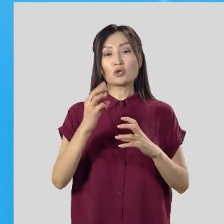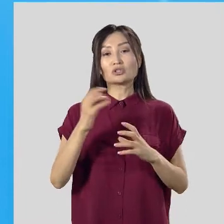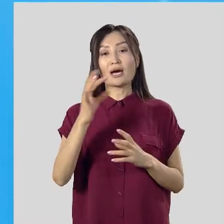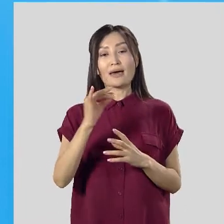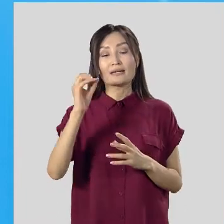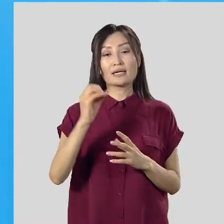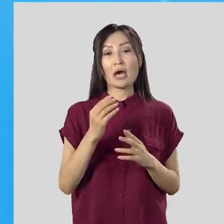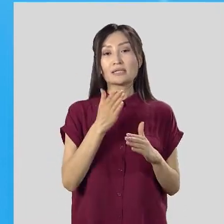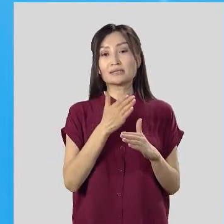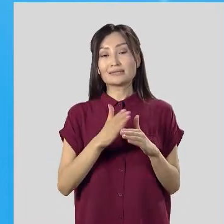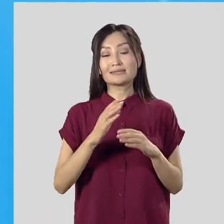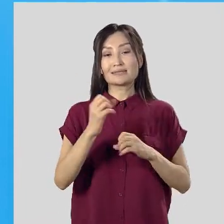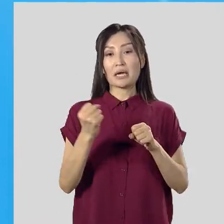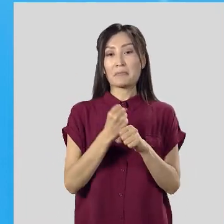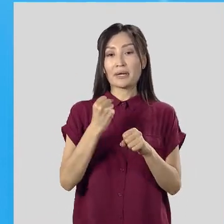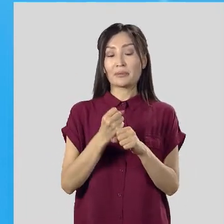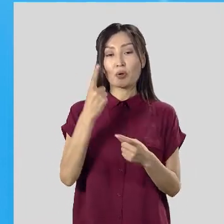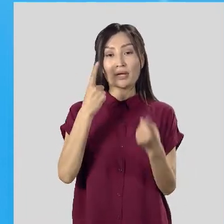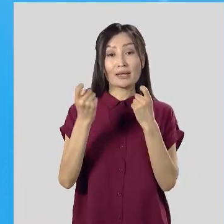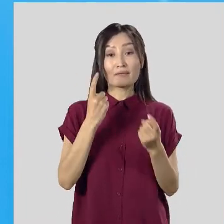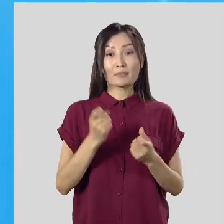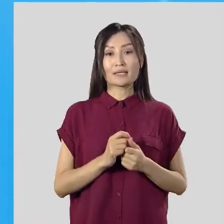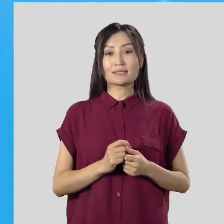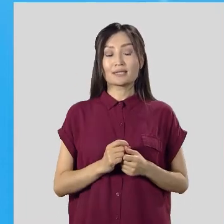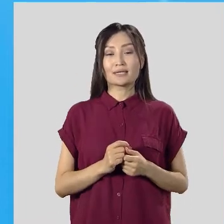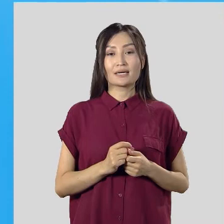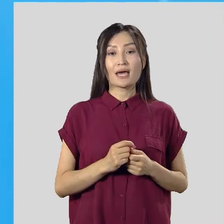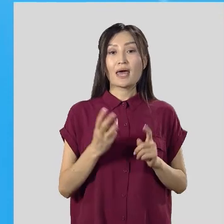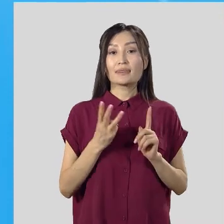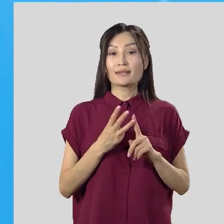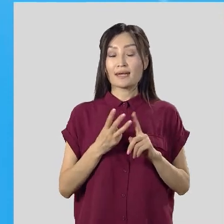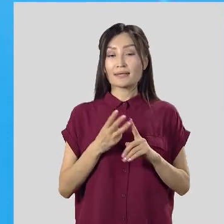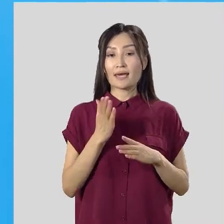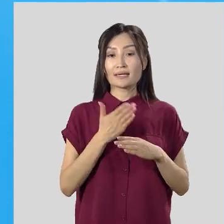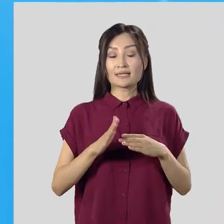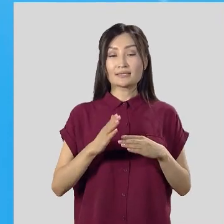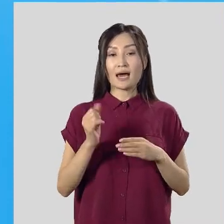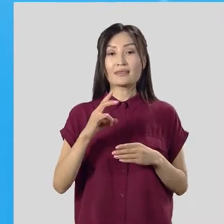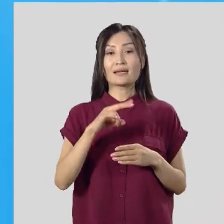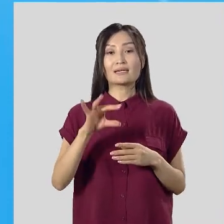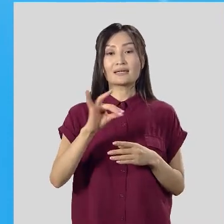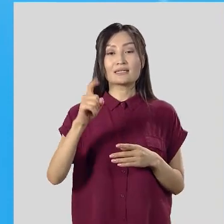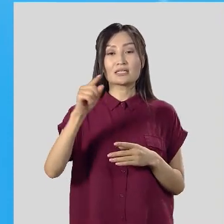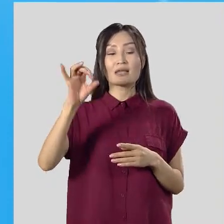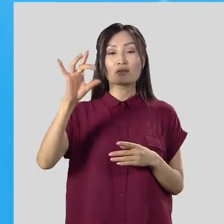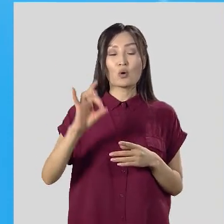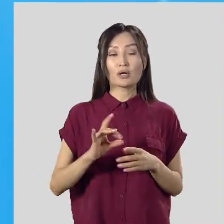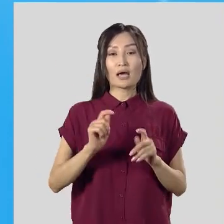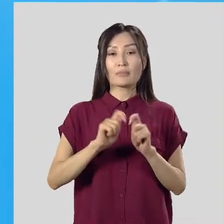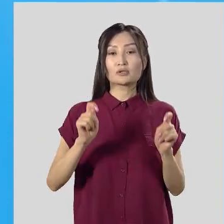происходит частичная переработка информации. Третья часть анализатора